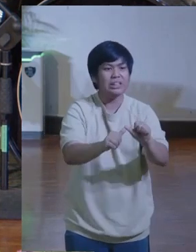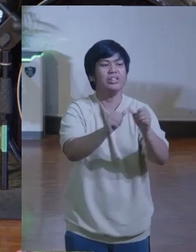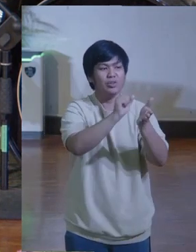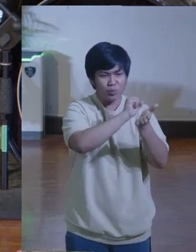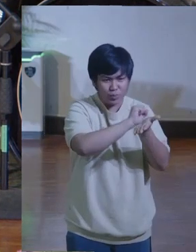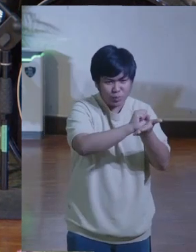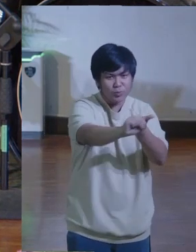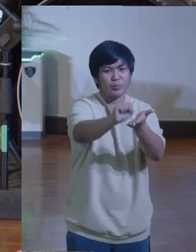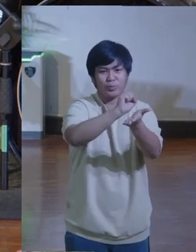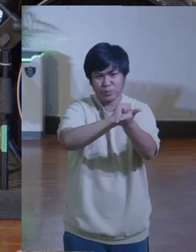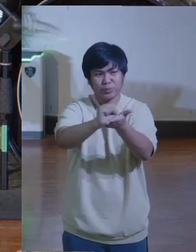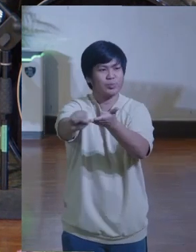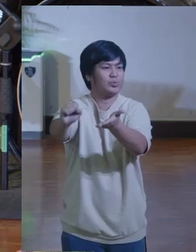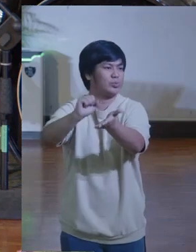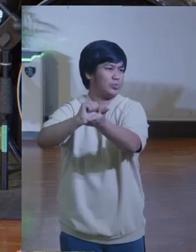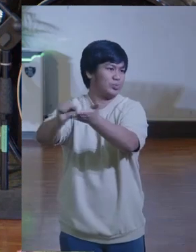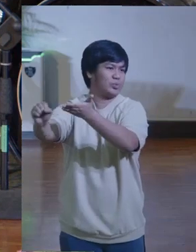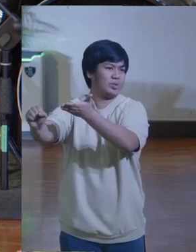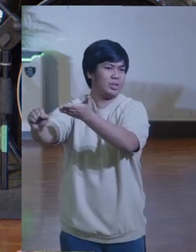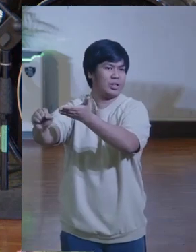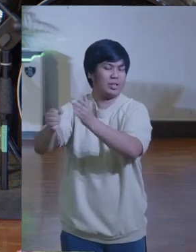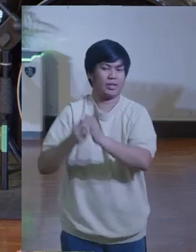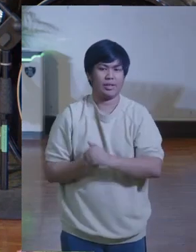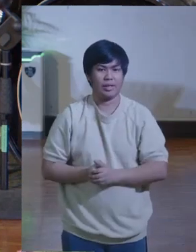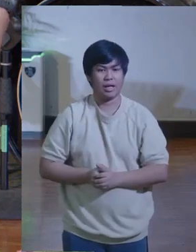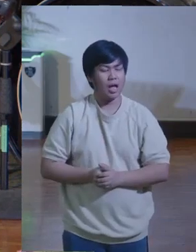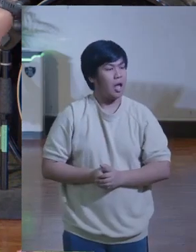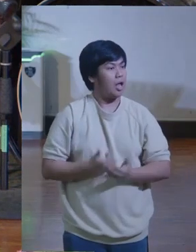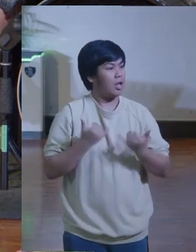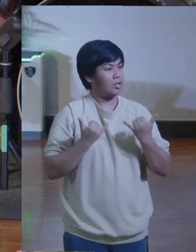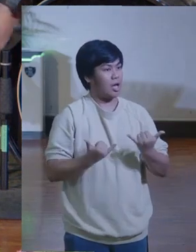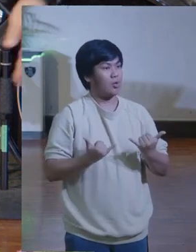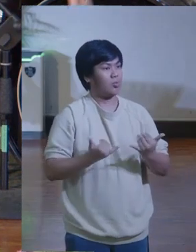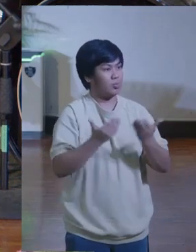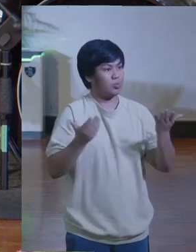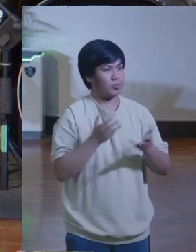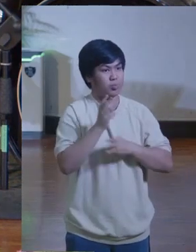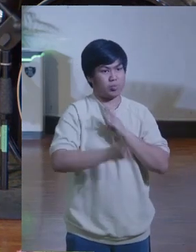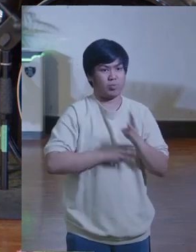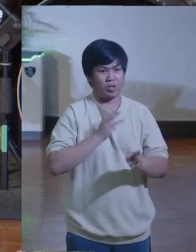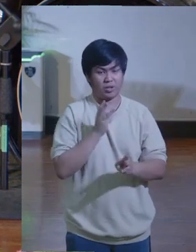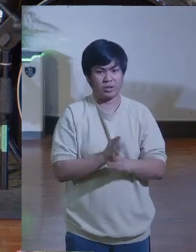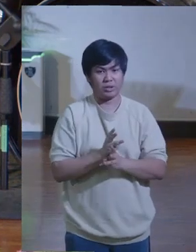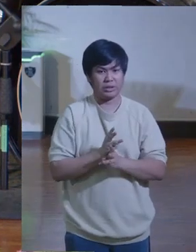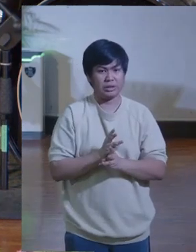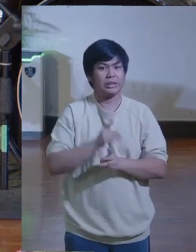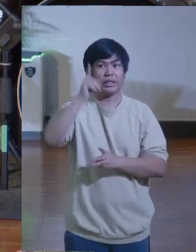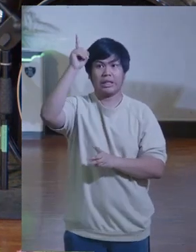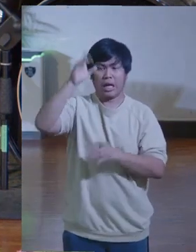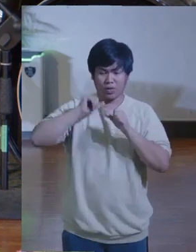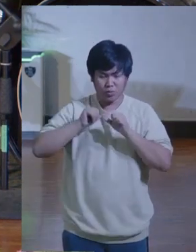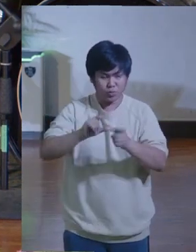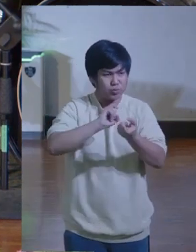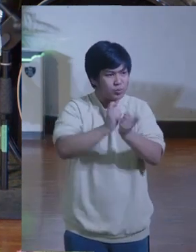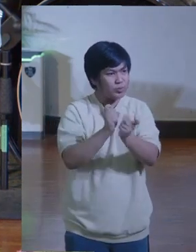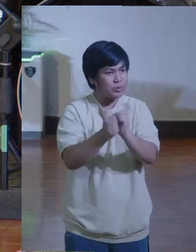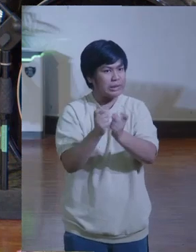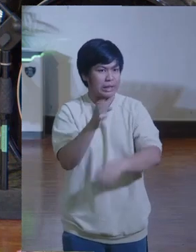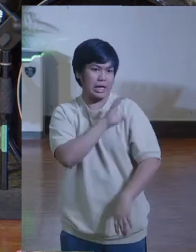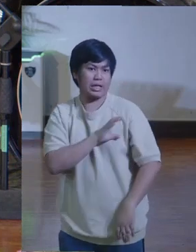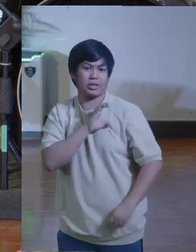tense. No? Yung mga nasa mundo pa na kanyang binabago para maging kawangis